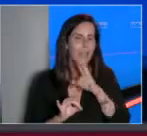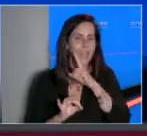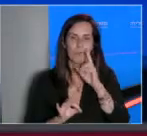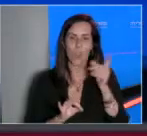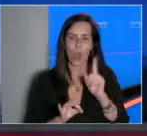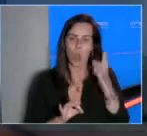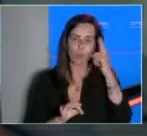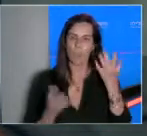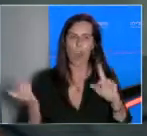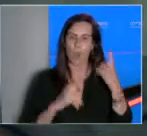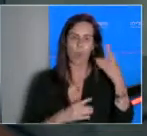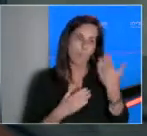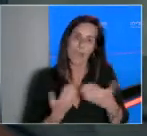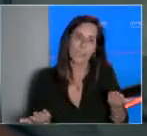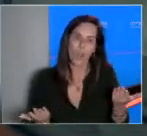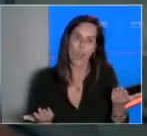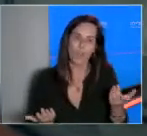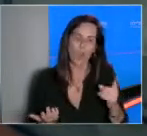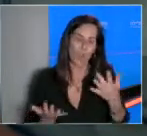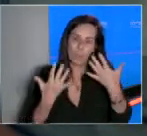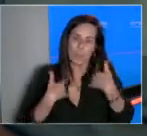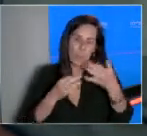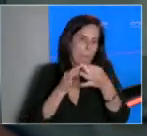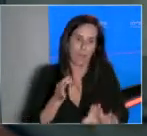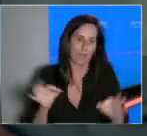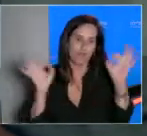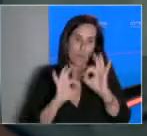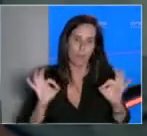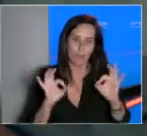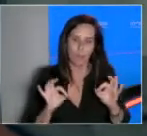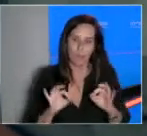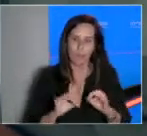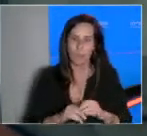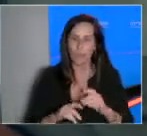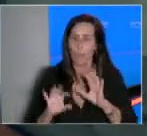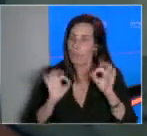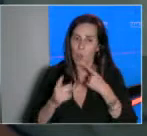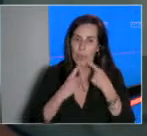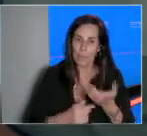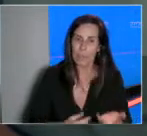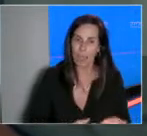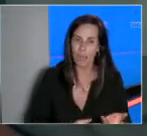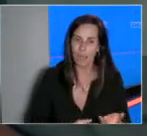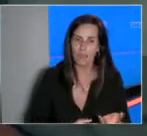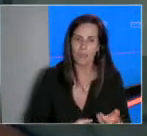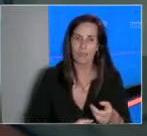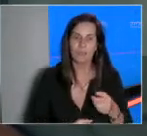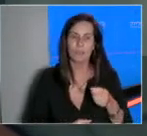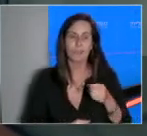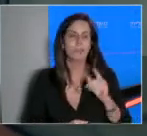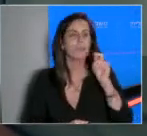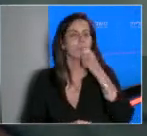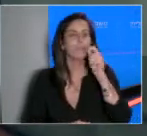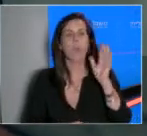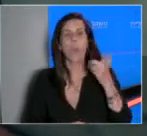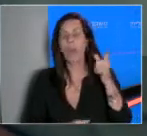היא לא מעורה, כאילו בסוף לא מערים אותנו, לא בפרטים ולא בשום דבר אחר מעבר. אף אחד לא פונה לדבר איתה? זה אלום. תשאל